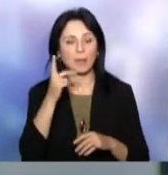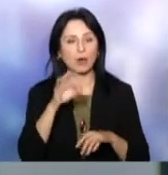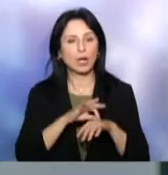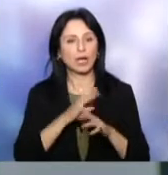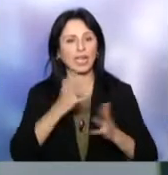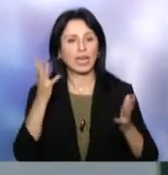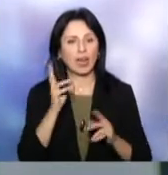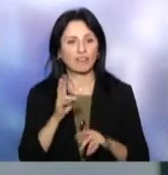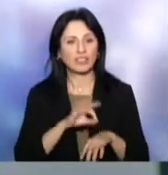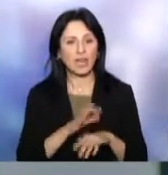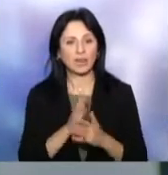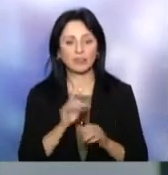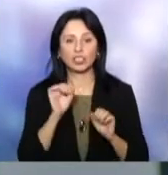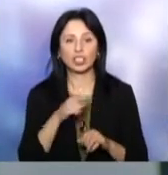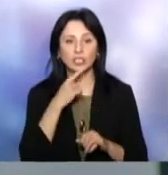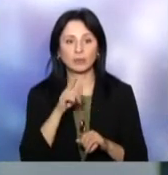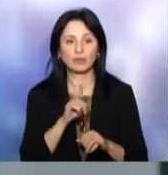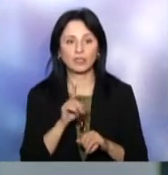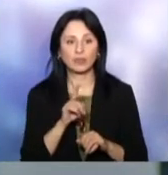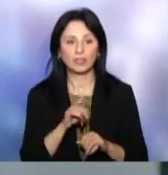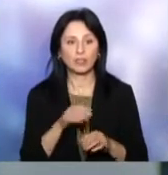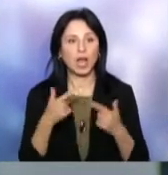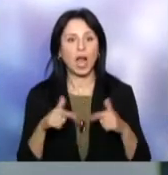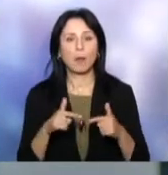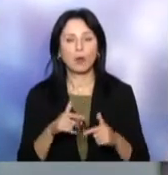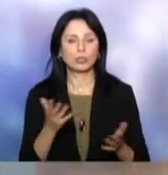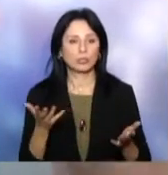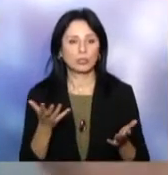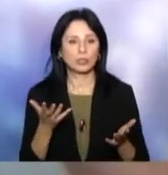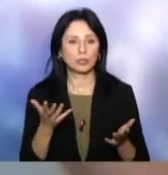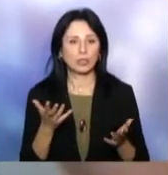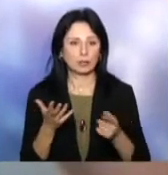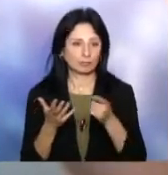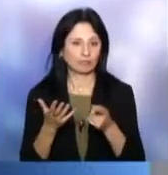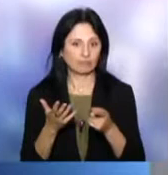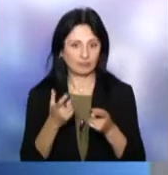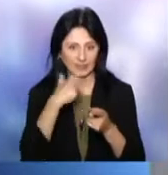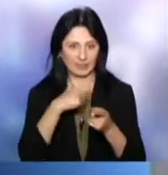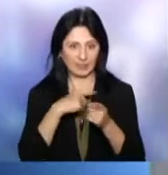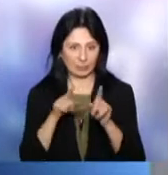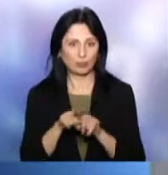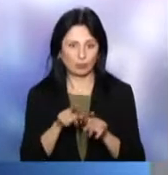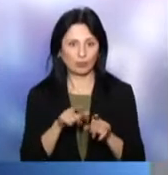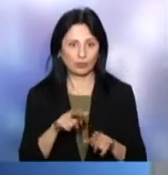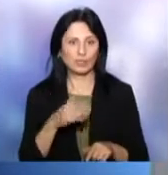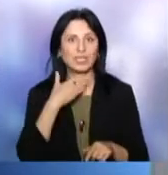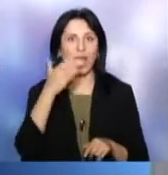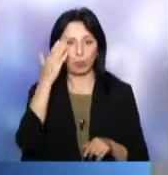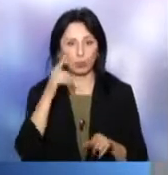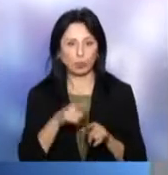პროტოტიპის კანისთვის შეიძლება ითქვას გარკვეული გამოცდა არის ზაფხულის პერიოდში. ჩემთვის მოგიხსენება თქვენ